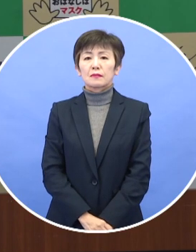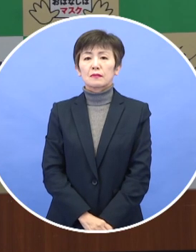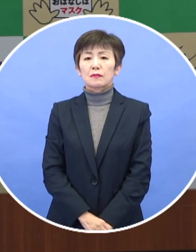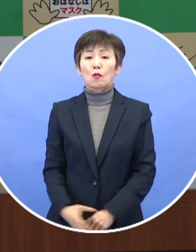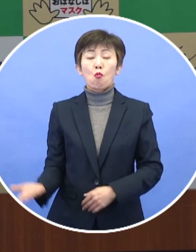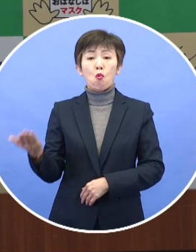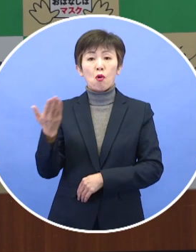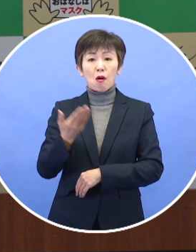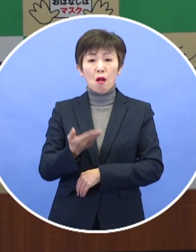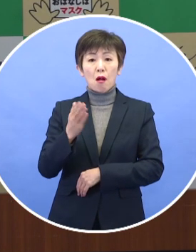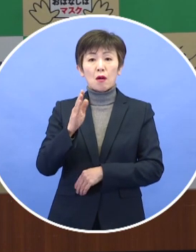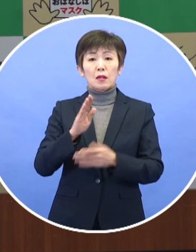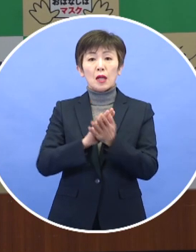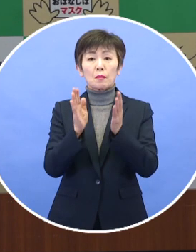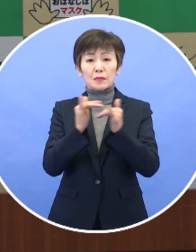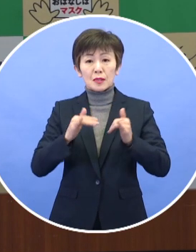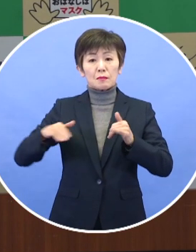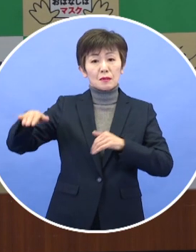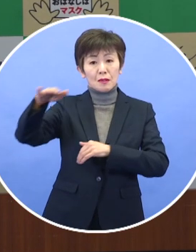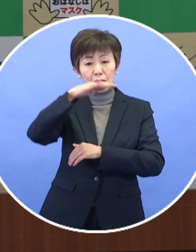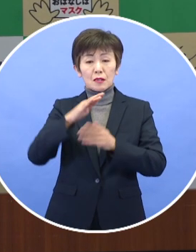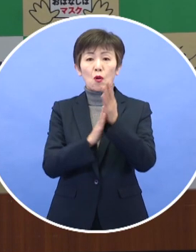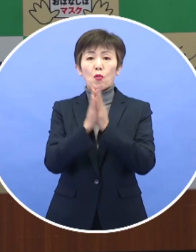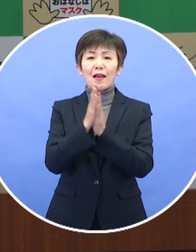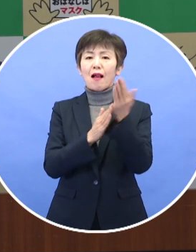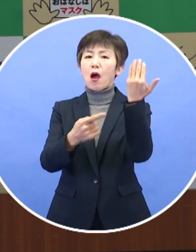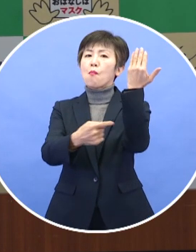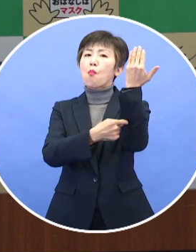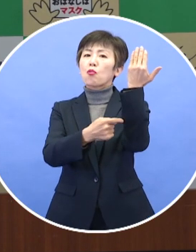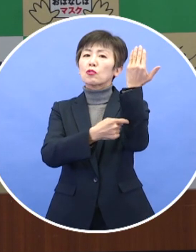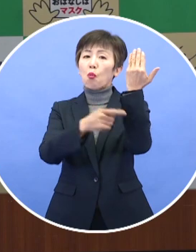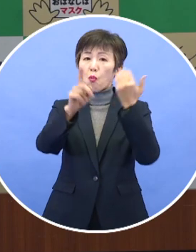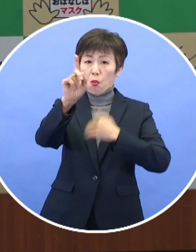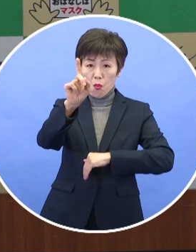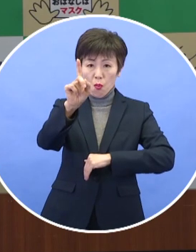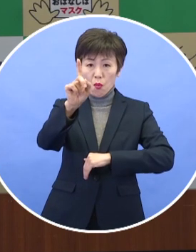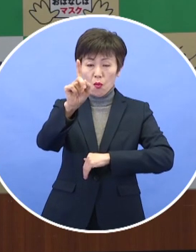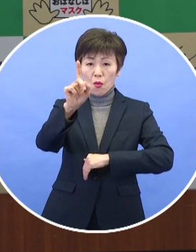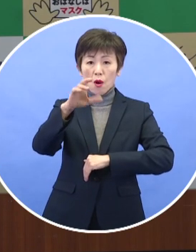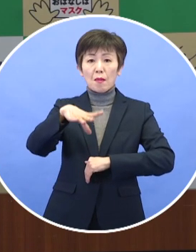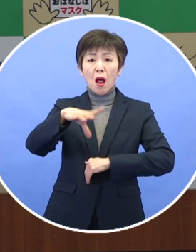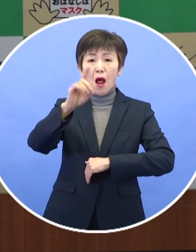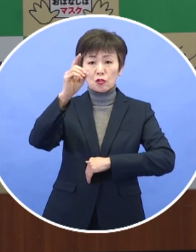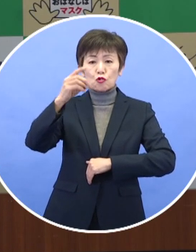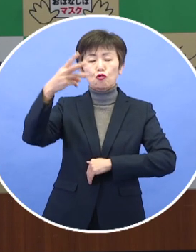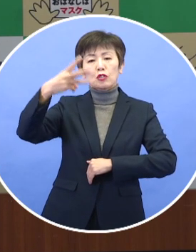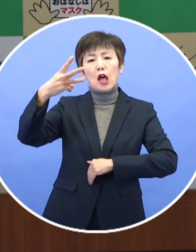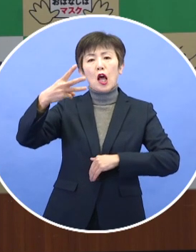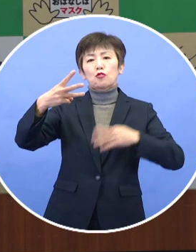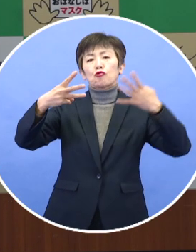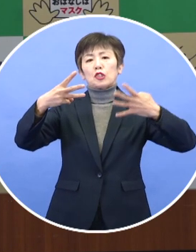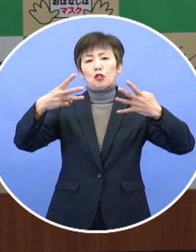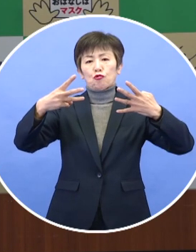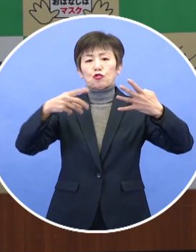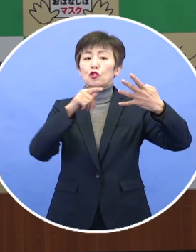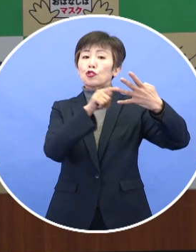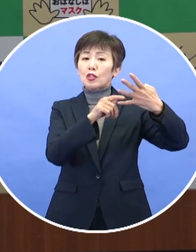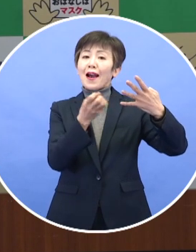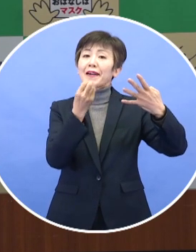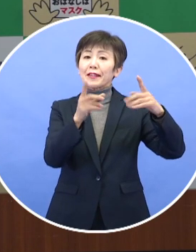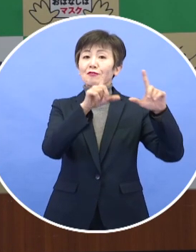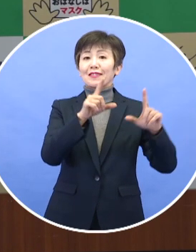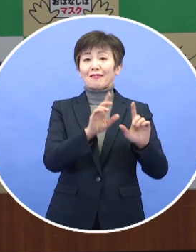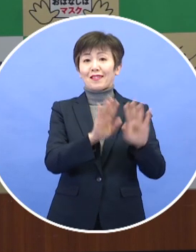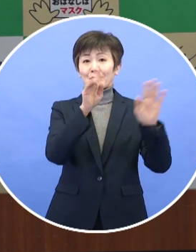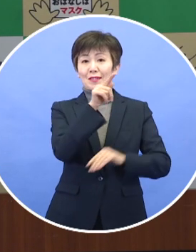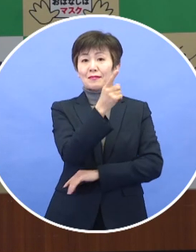それでこれから県民の皆さんにお願いのポイントでございますけれども、まず年度替わり、これを極めて憂慮い